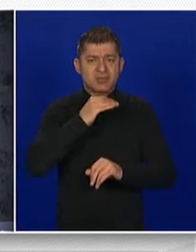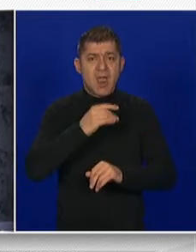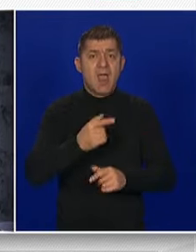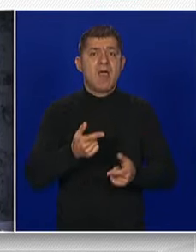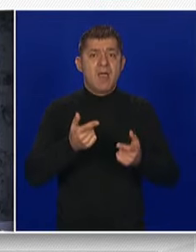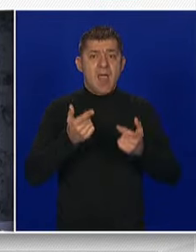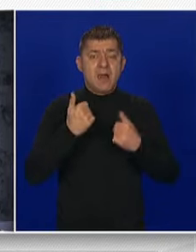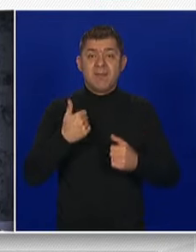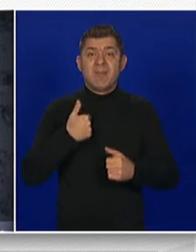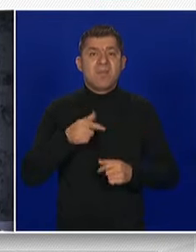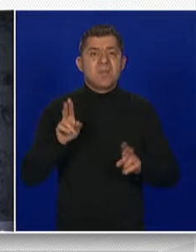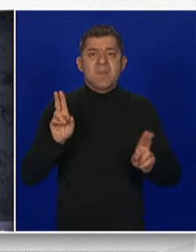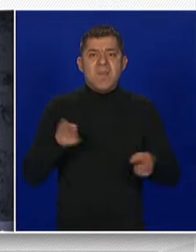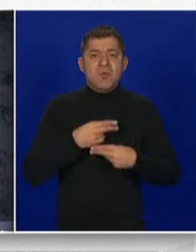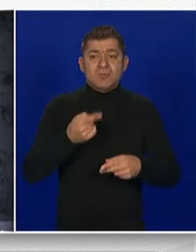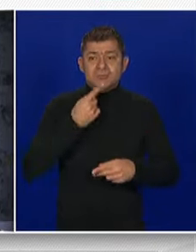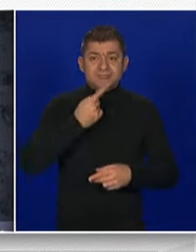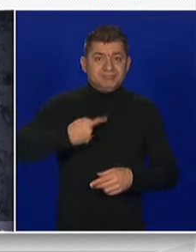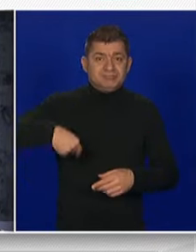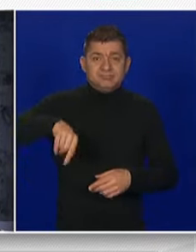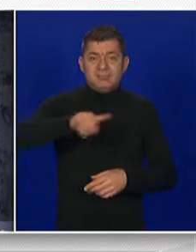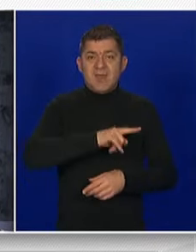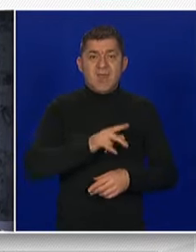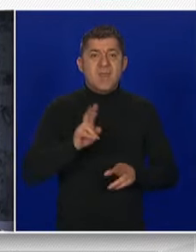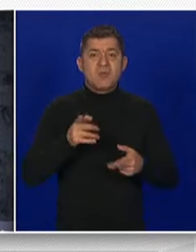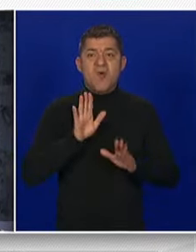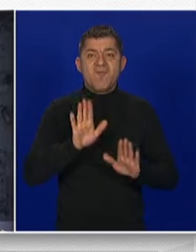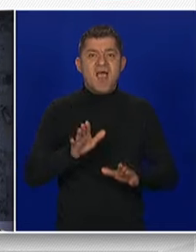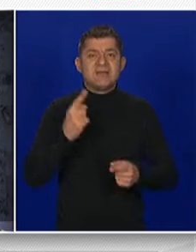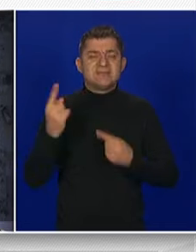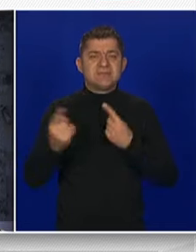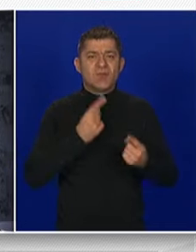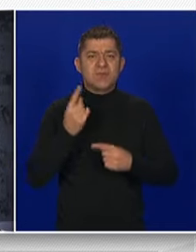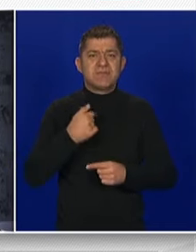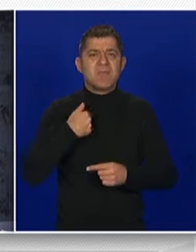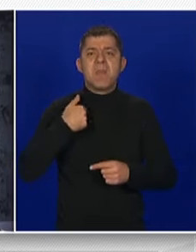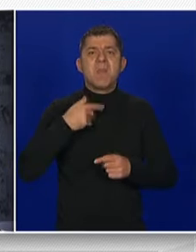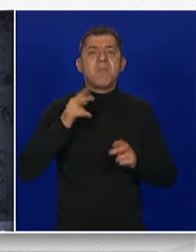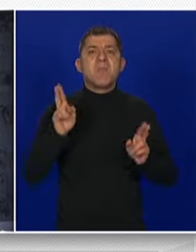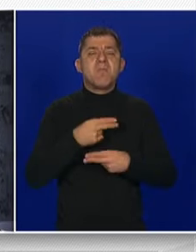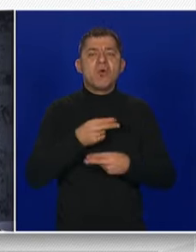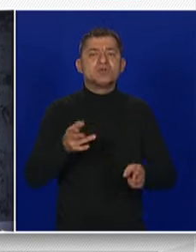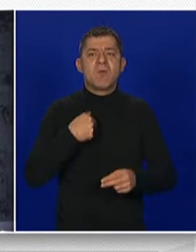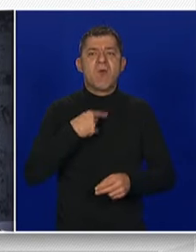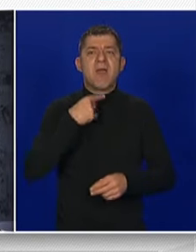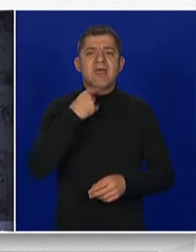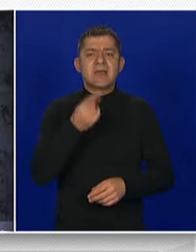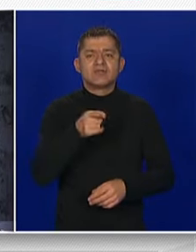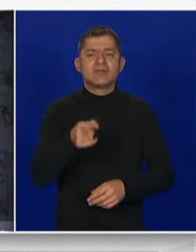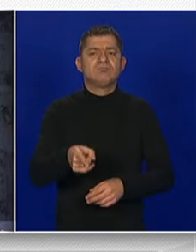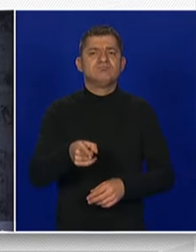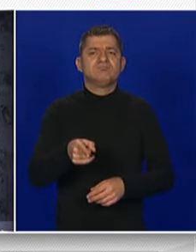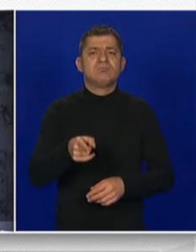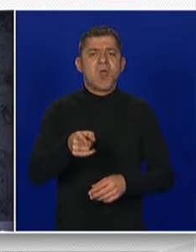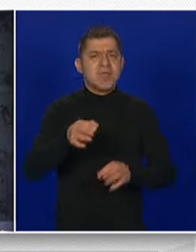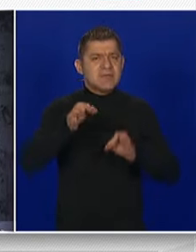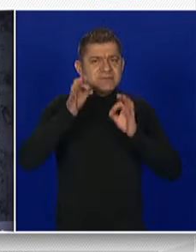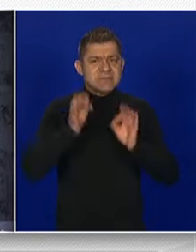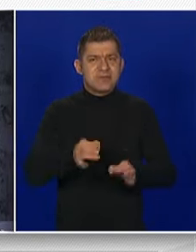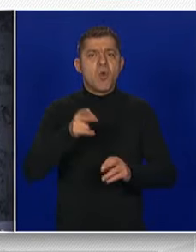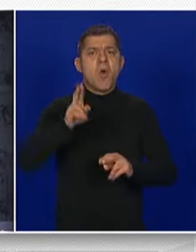ne možemo i nitko u ovoj situaciji ne može reći hoće li doći